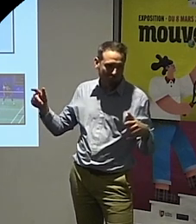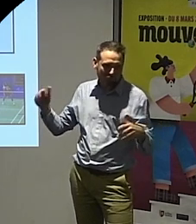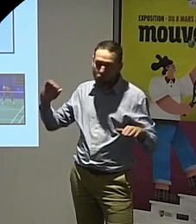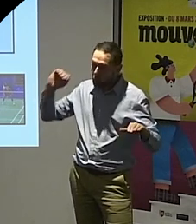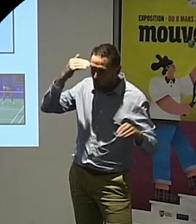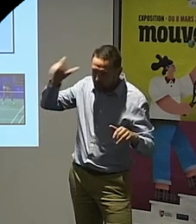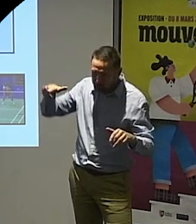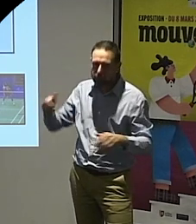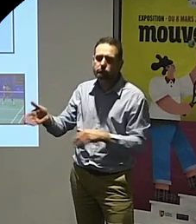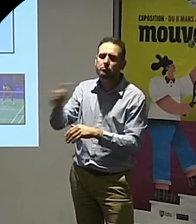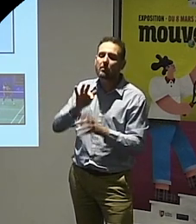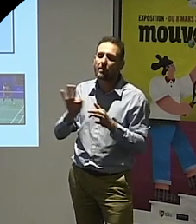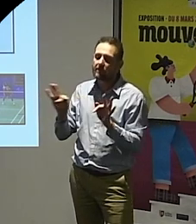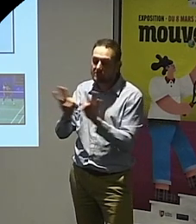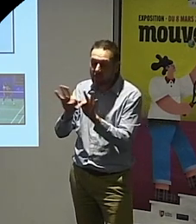Fraternité.